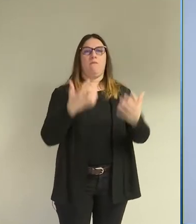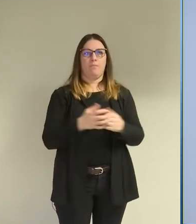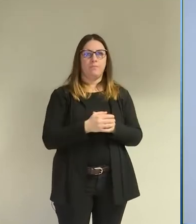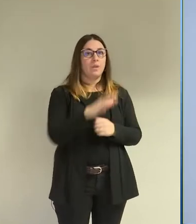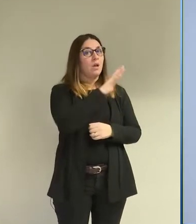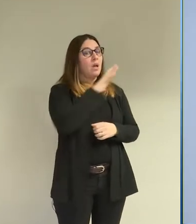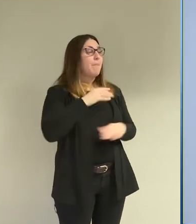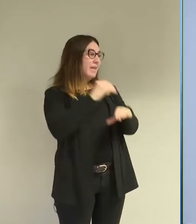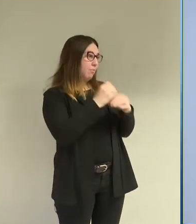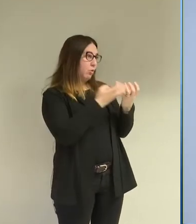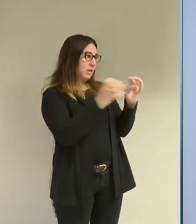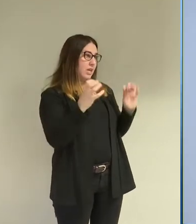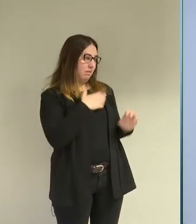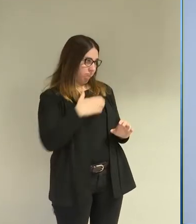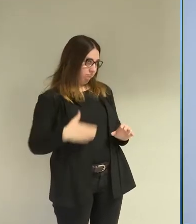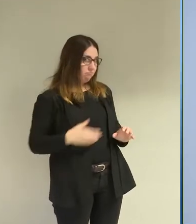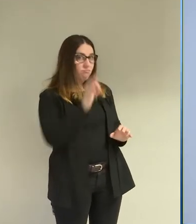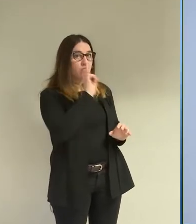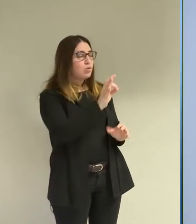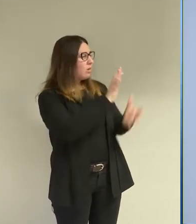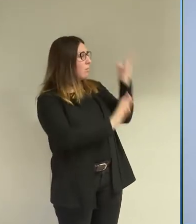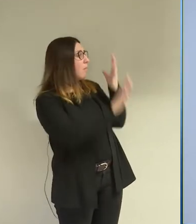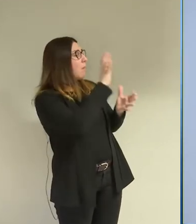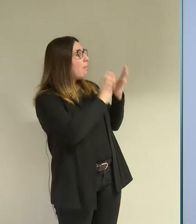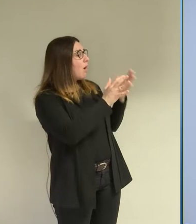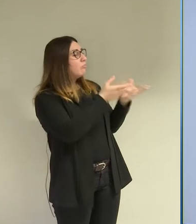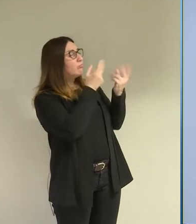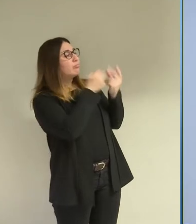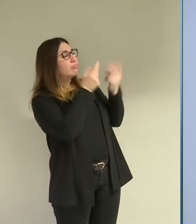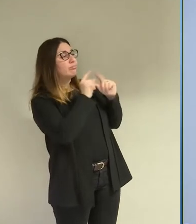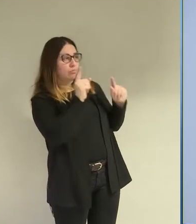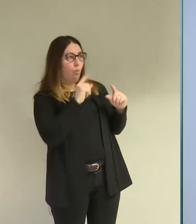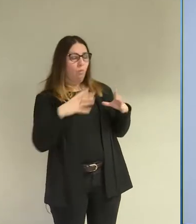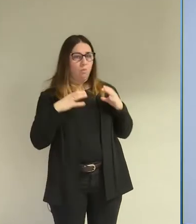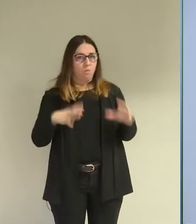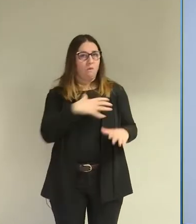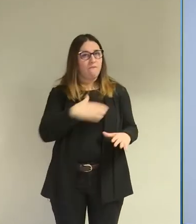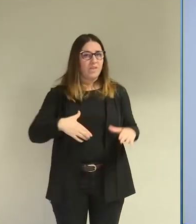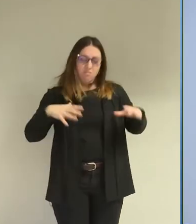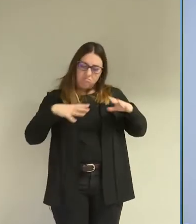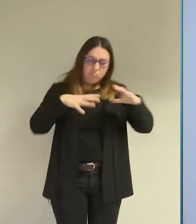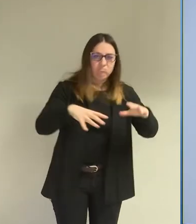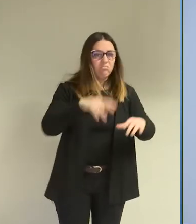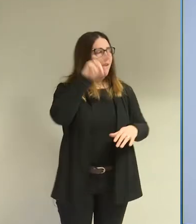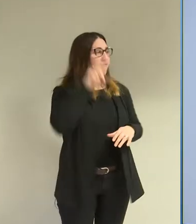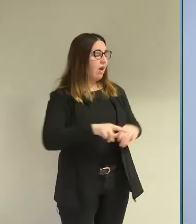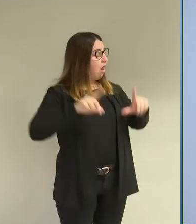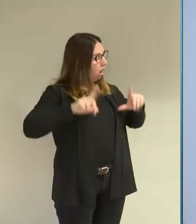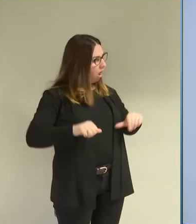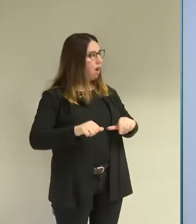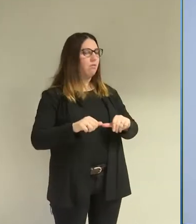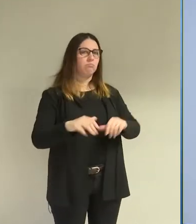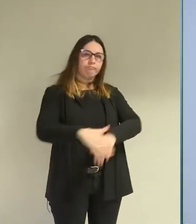la conseillère municipale contrairement donc à ce que vous laissez entendre la mobilisation de la ville et du territoire est donc là pour